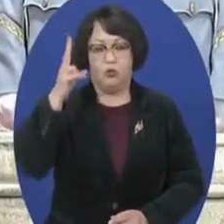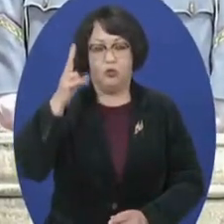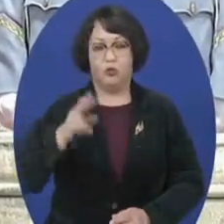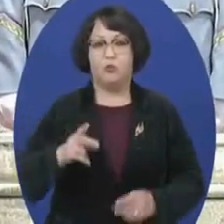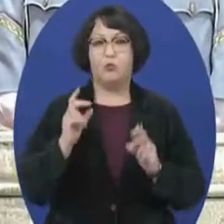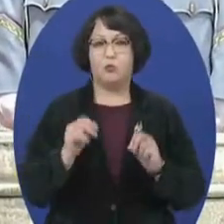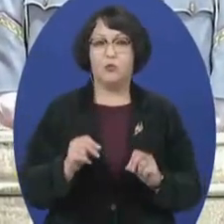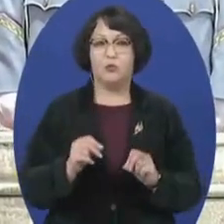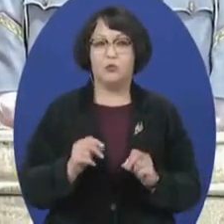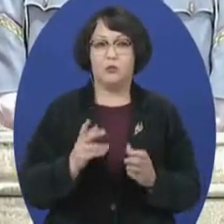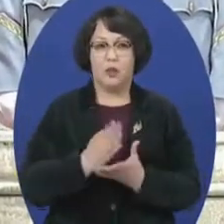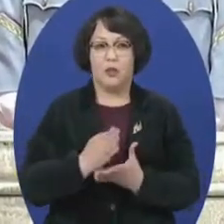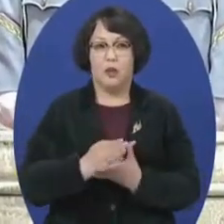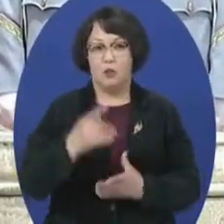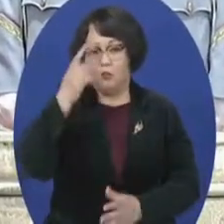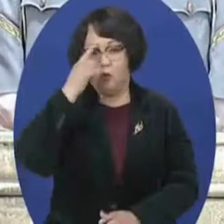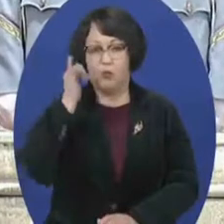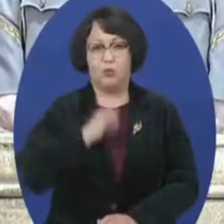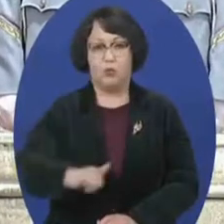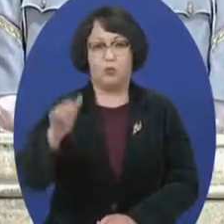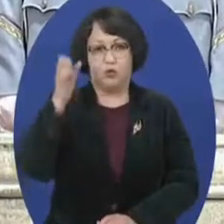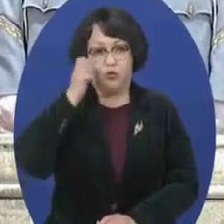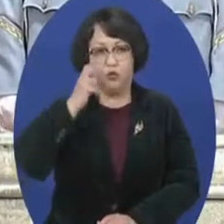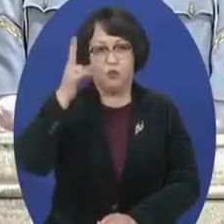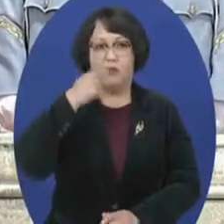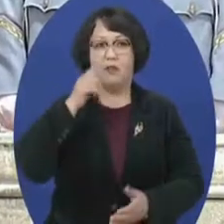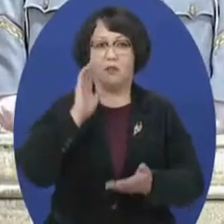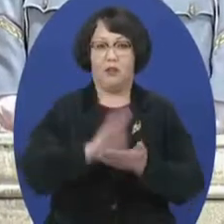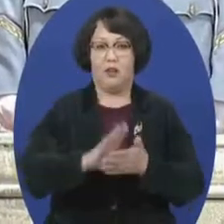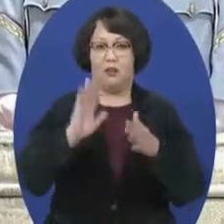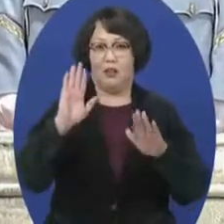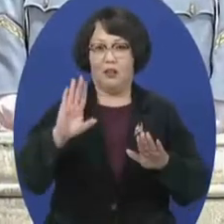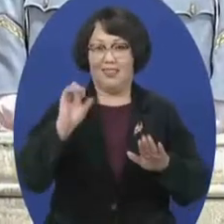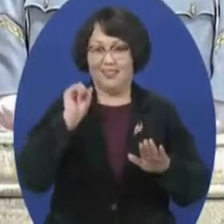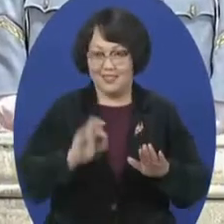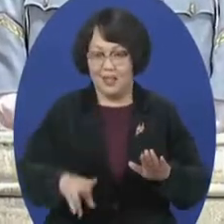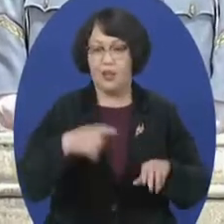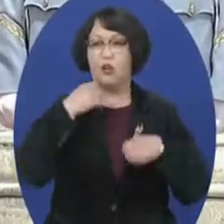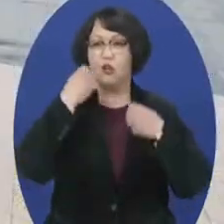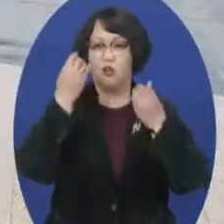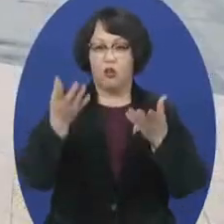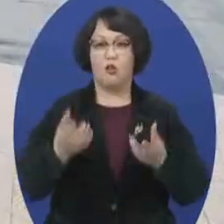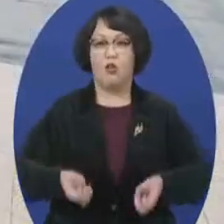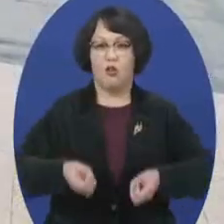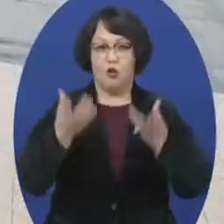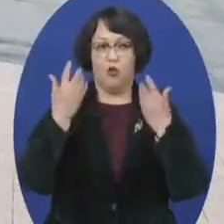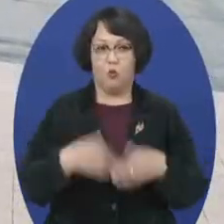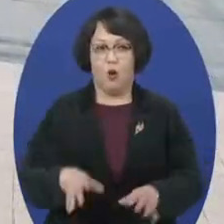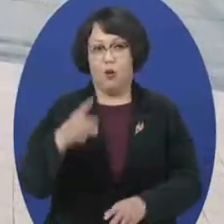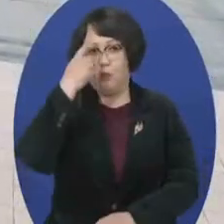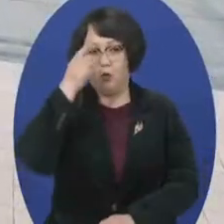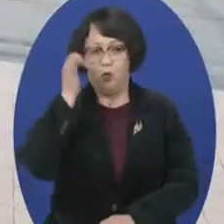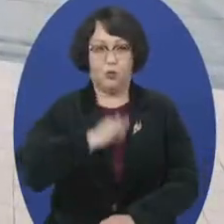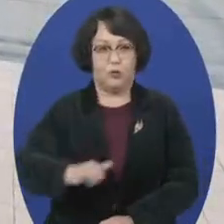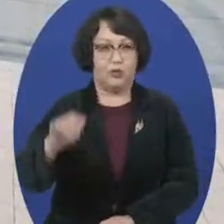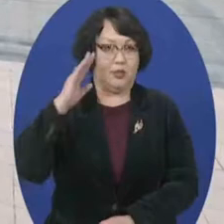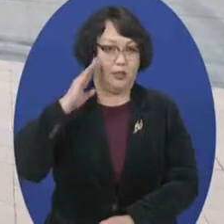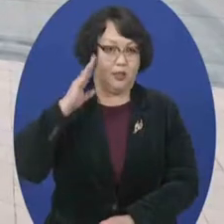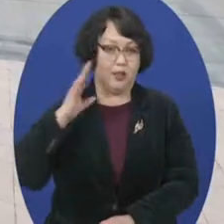тэргүүнээр сонгогдсон Монгол улсын ерөнхийлөгчийн тангараа өргөлөө. Монгол улсын